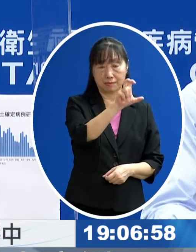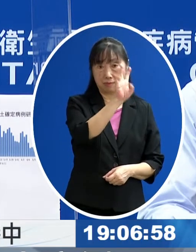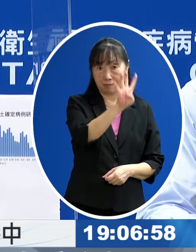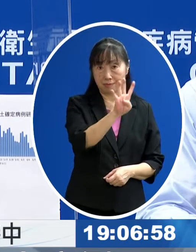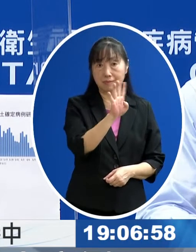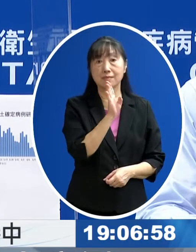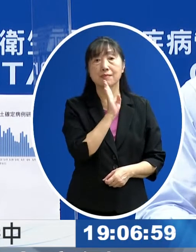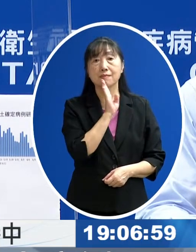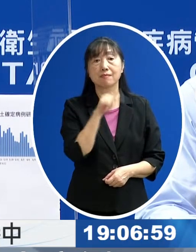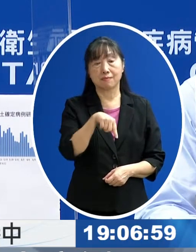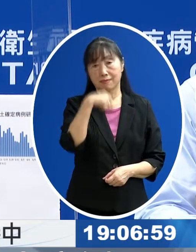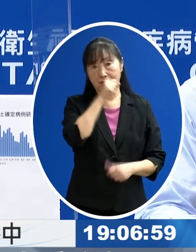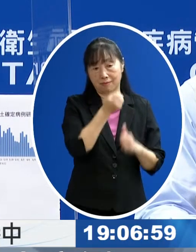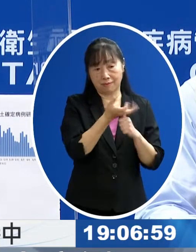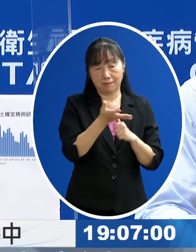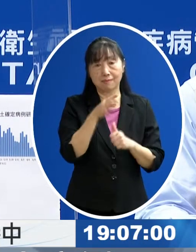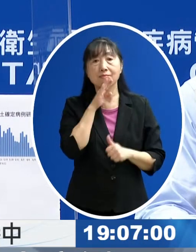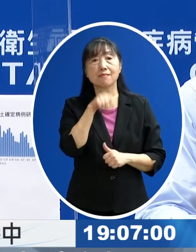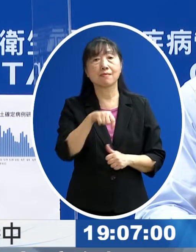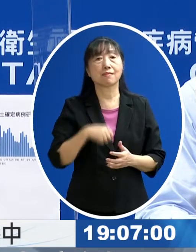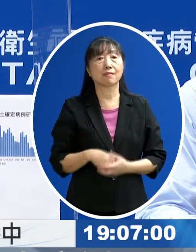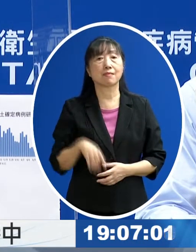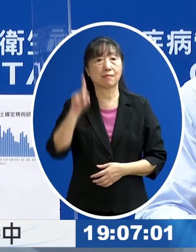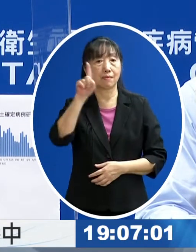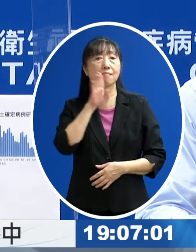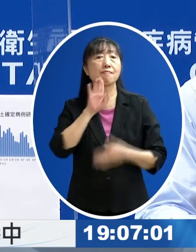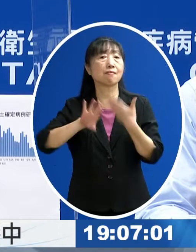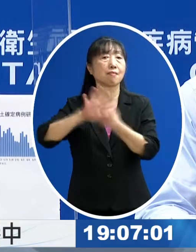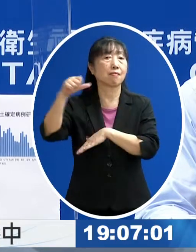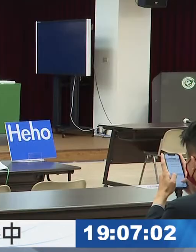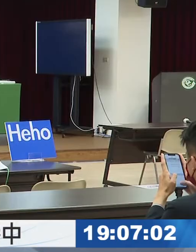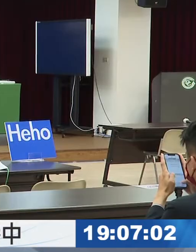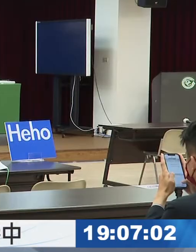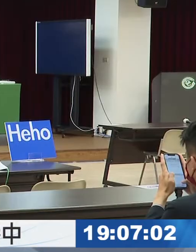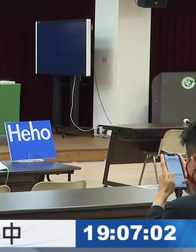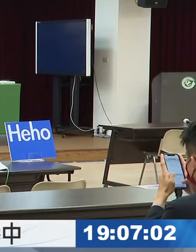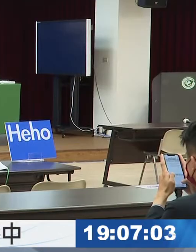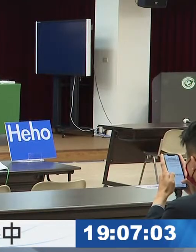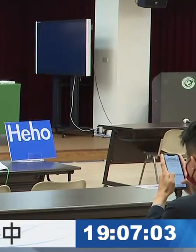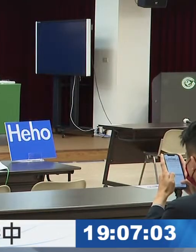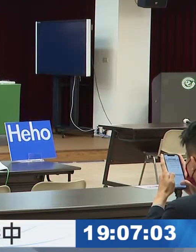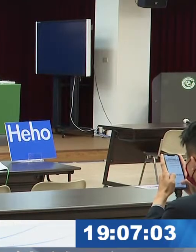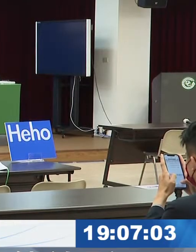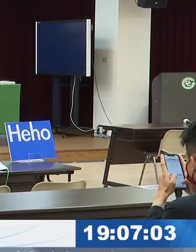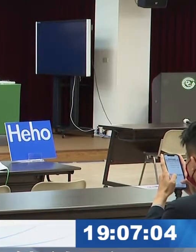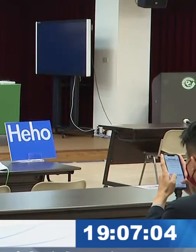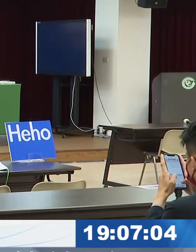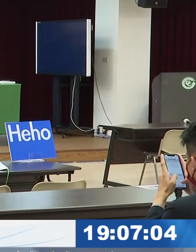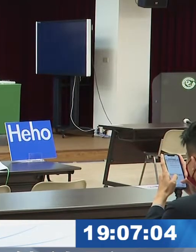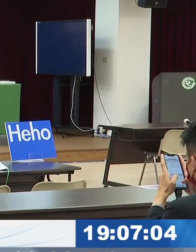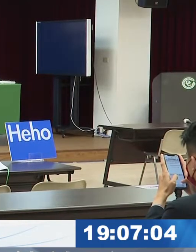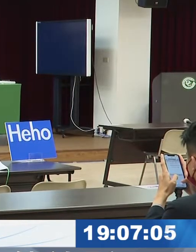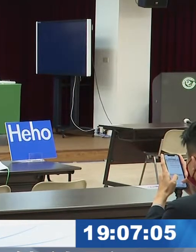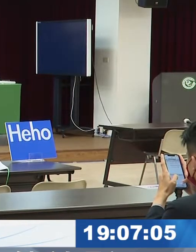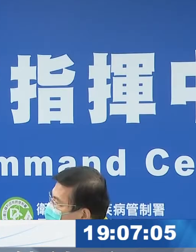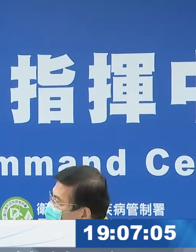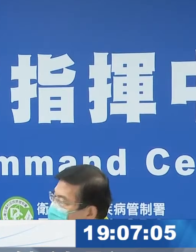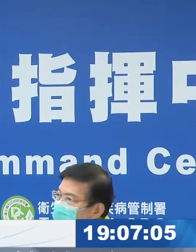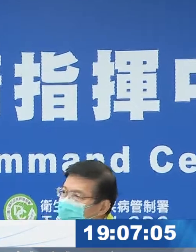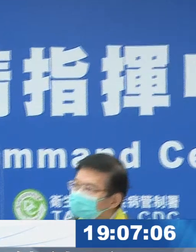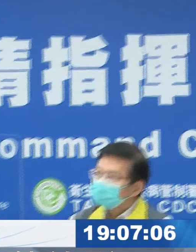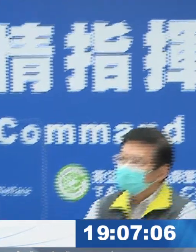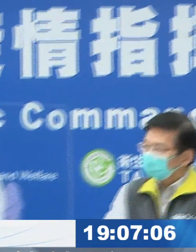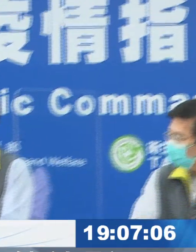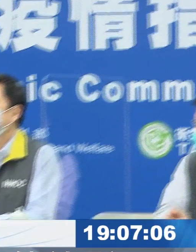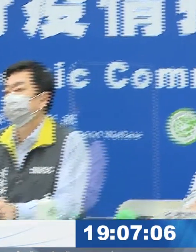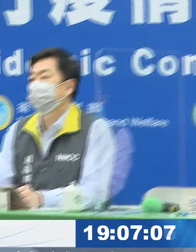174例是本土的确定的病例，确实渐渐在减少。 确诊数是宣布三级警戒以来首